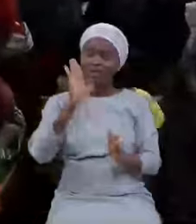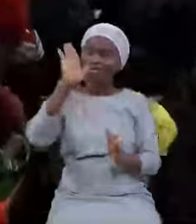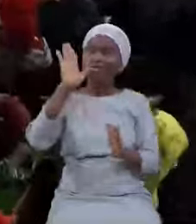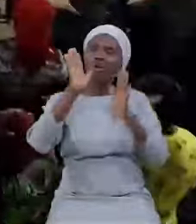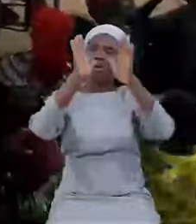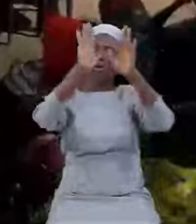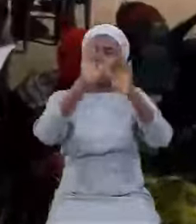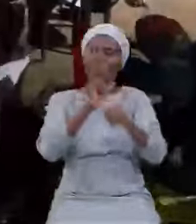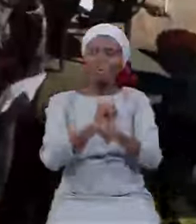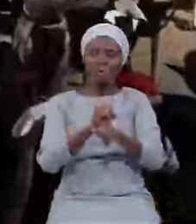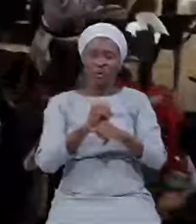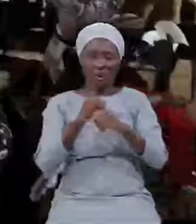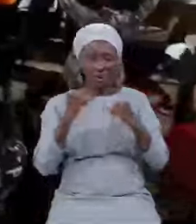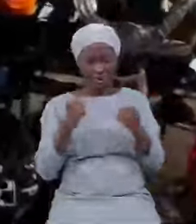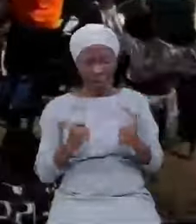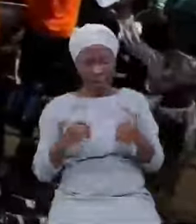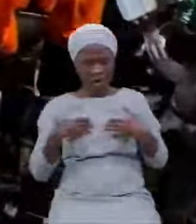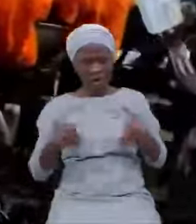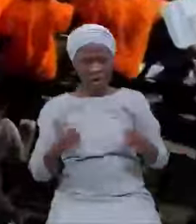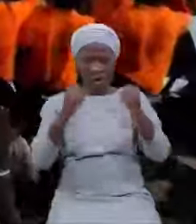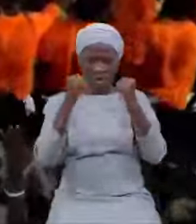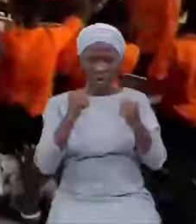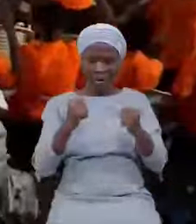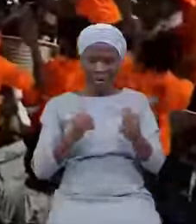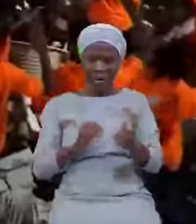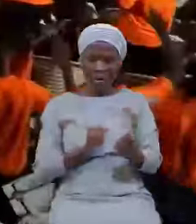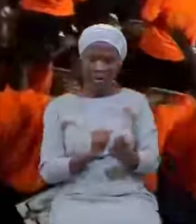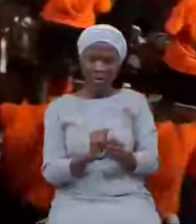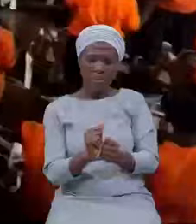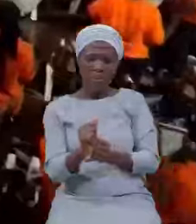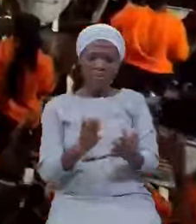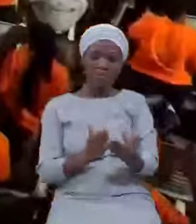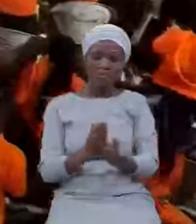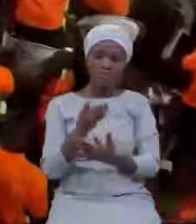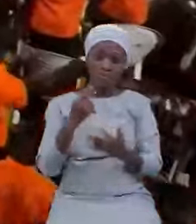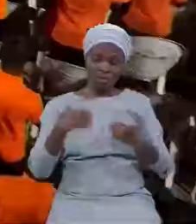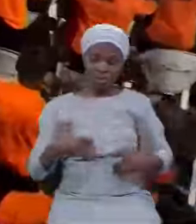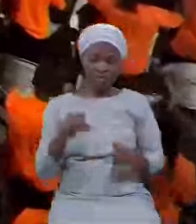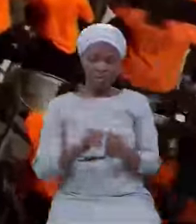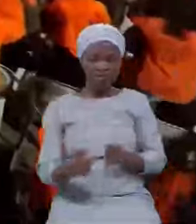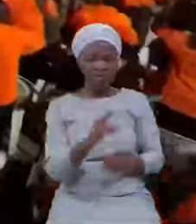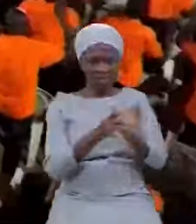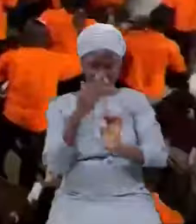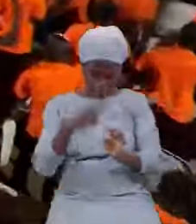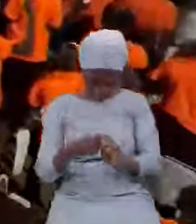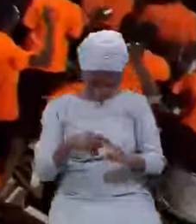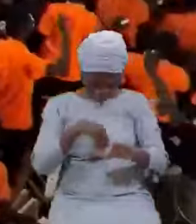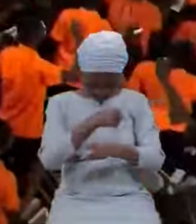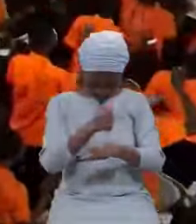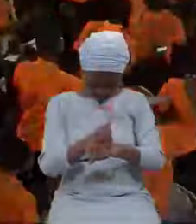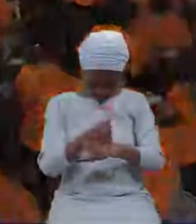traverse le corps de tout le monde maintenant. Confirme la guérison maintenant. Confirme